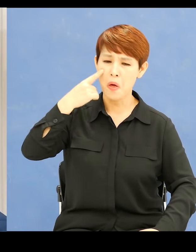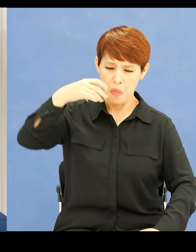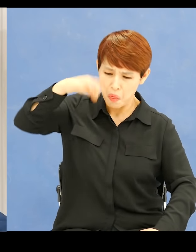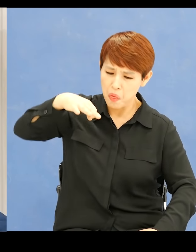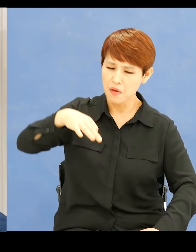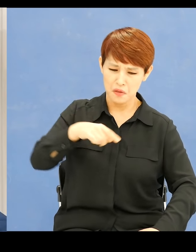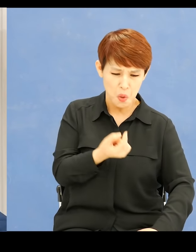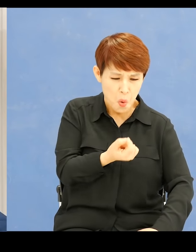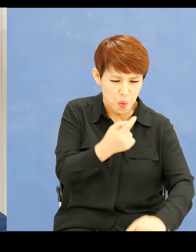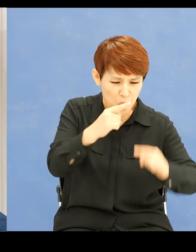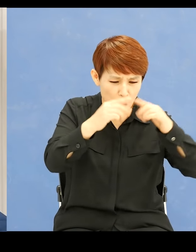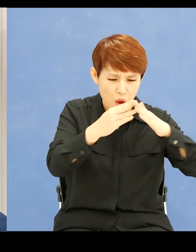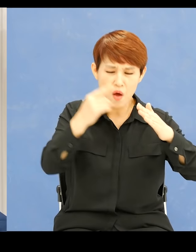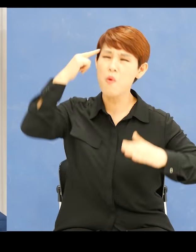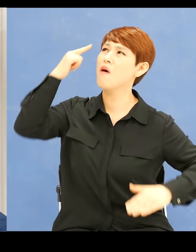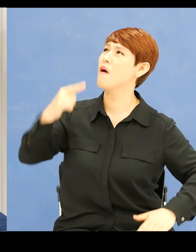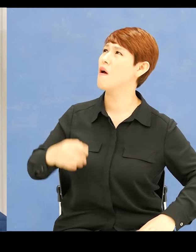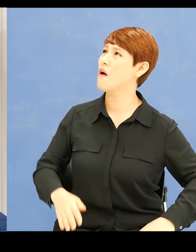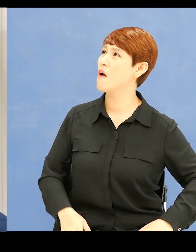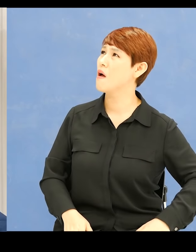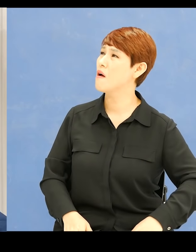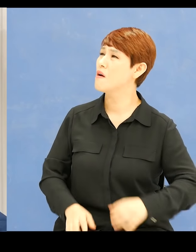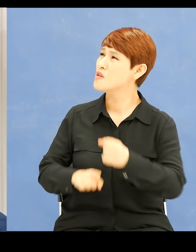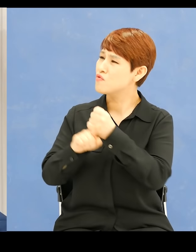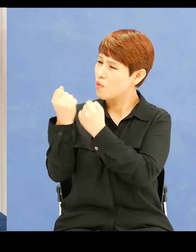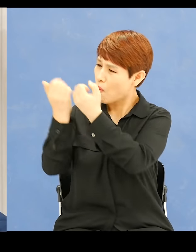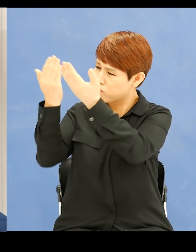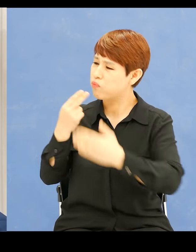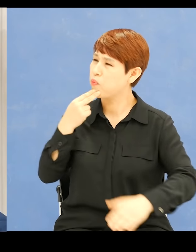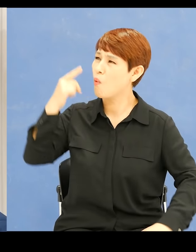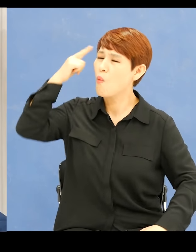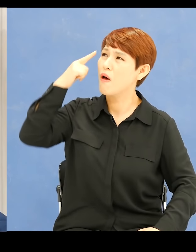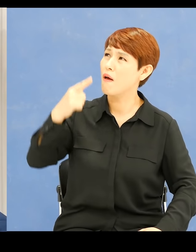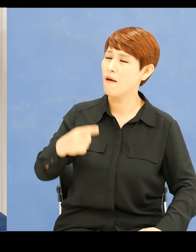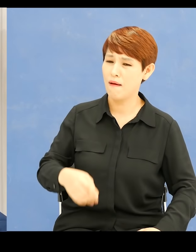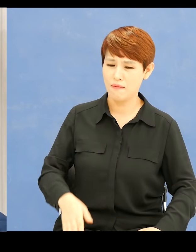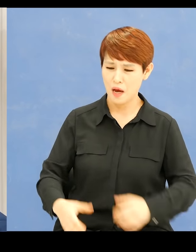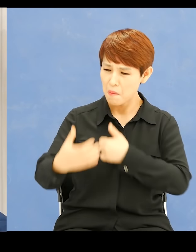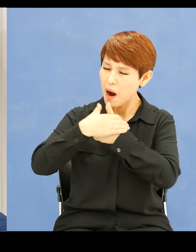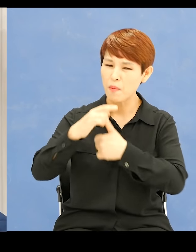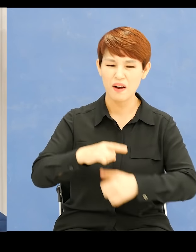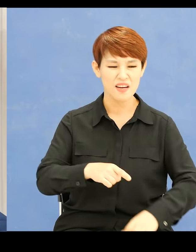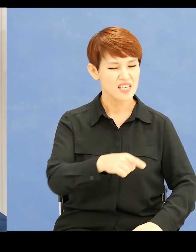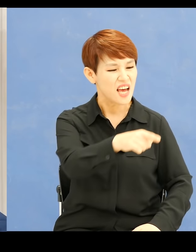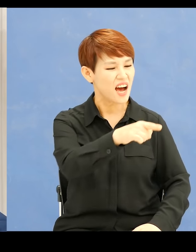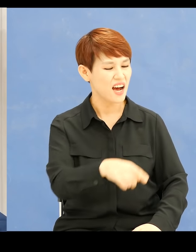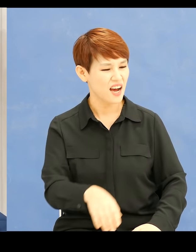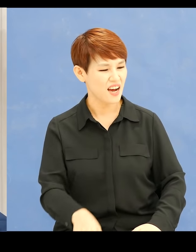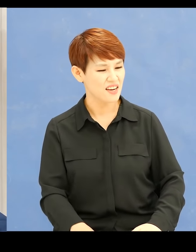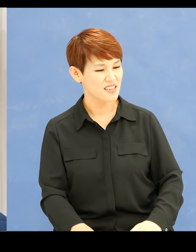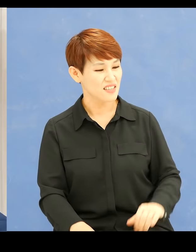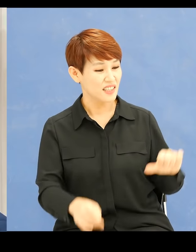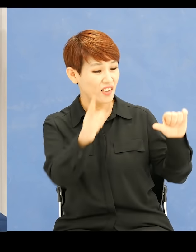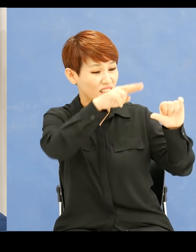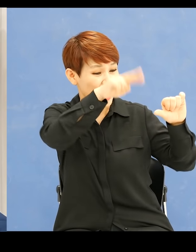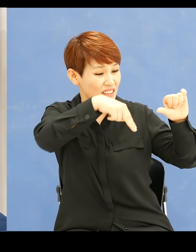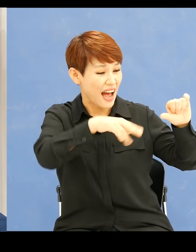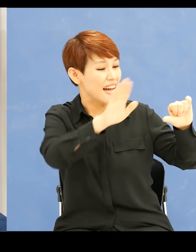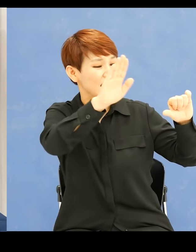한 달란트짜리로 취급하셔서 예. 이유도 설명 안 해주시고 한 달란트 툭 던져놓고 야 네가 무슨 5달란트인 줄